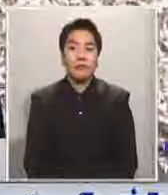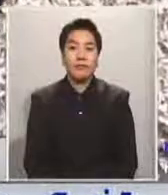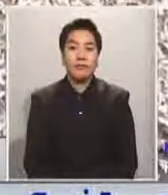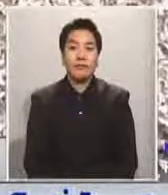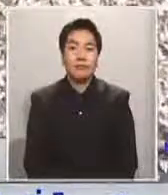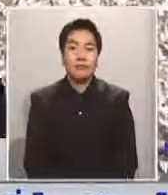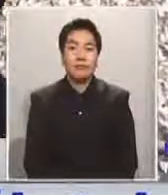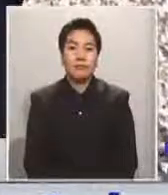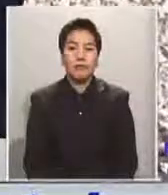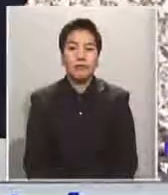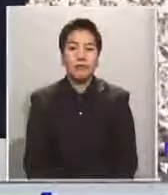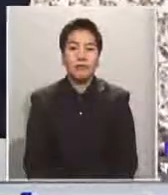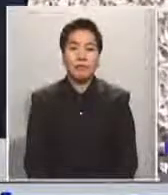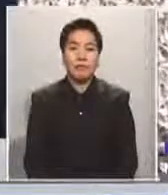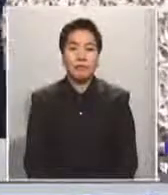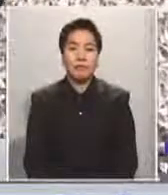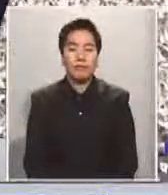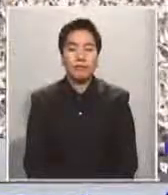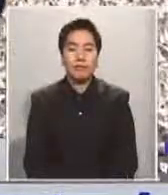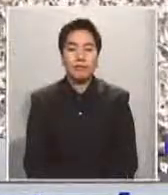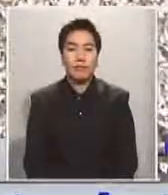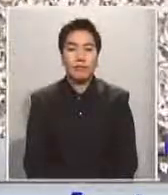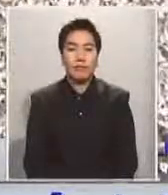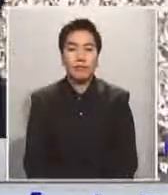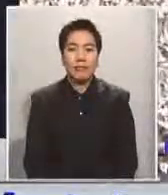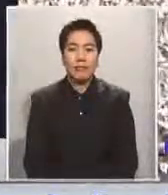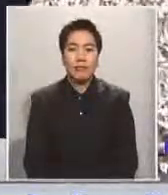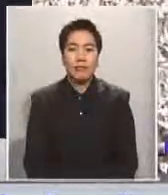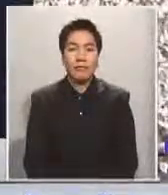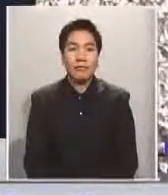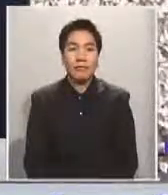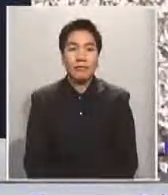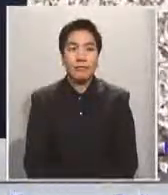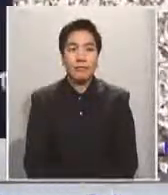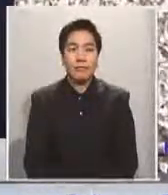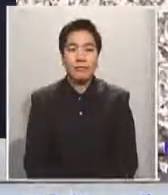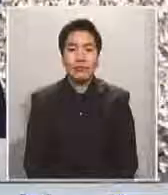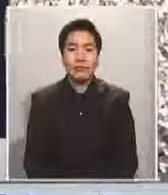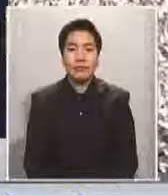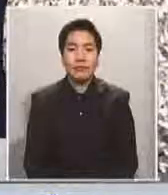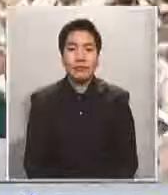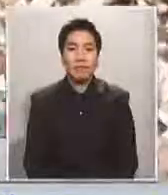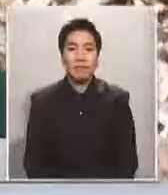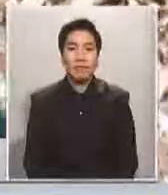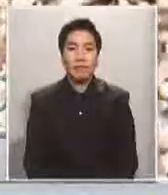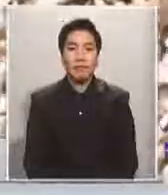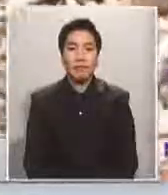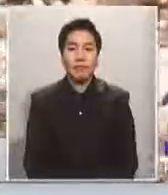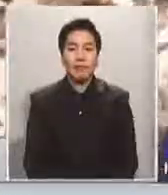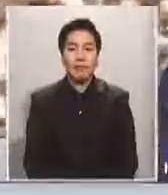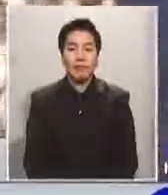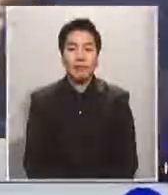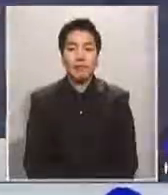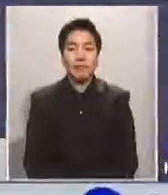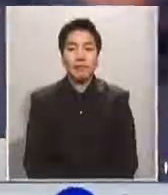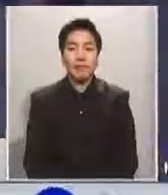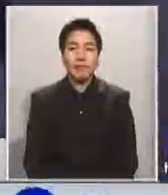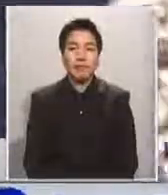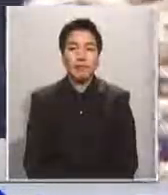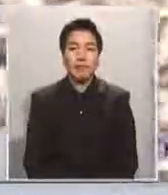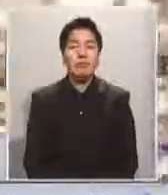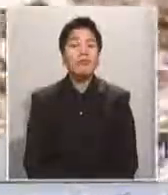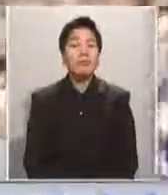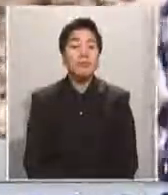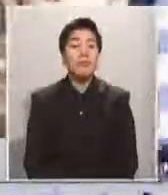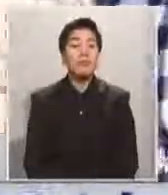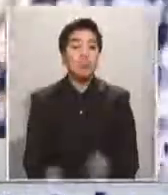ต้นแต่ว่าเราสองคนไม่สนใจใส่บาตรรวมคัน ท่านผู้ช่วย